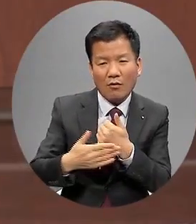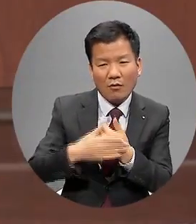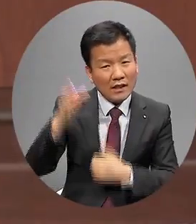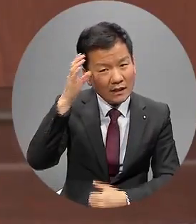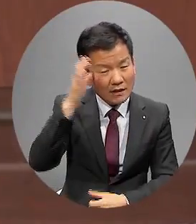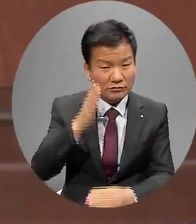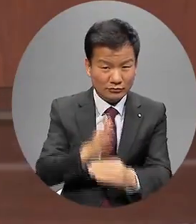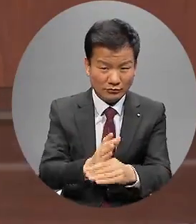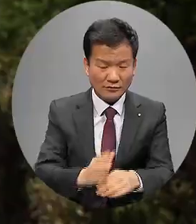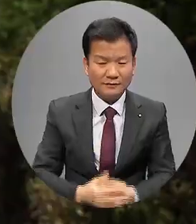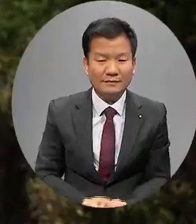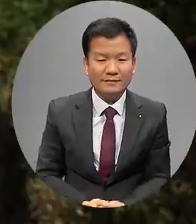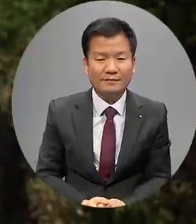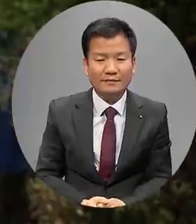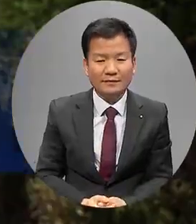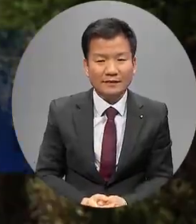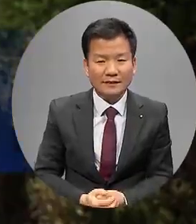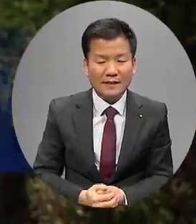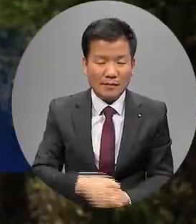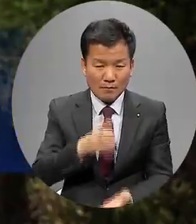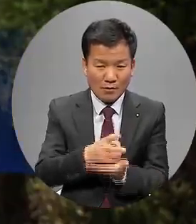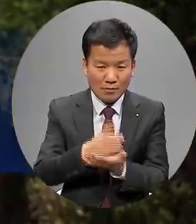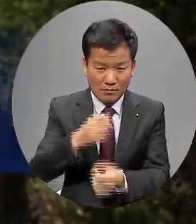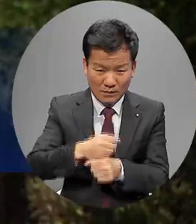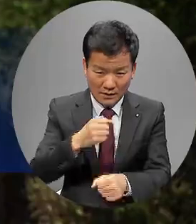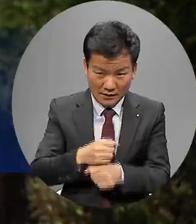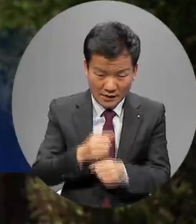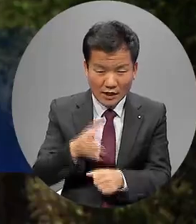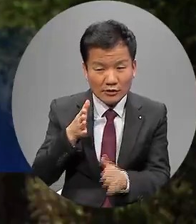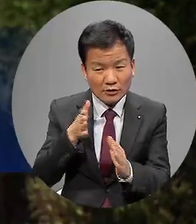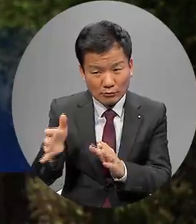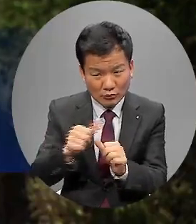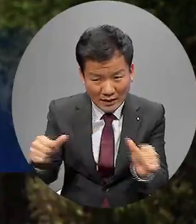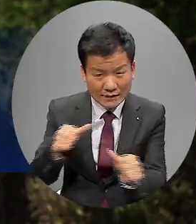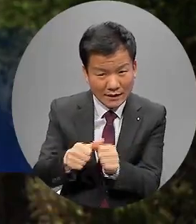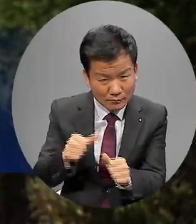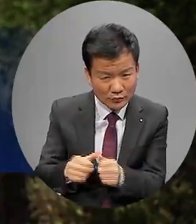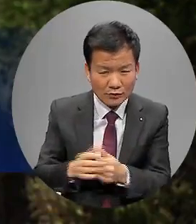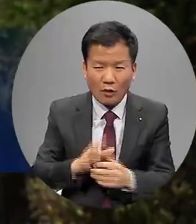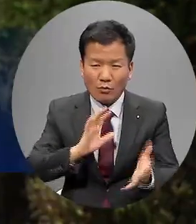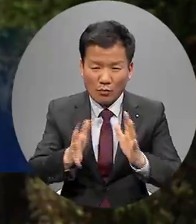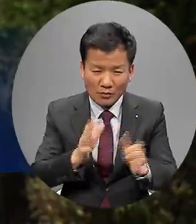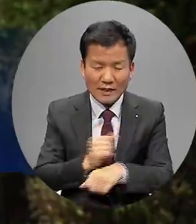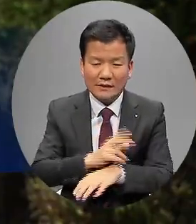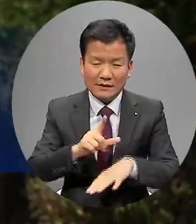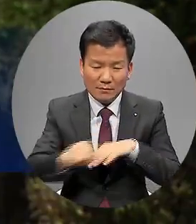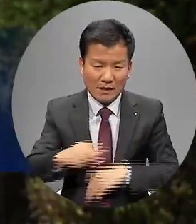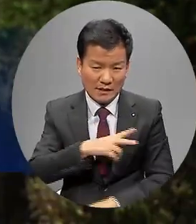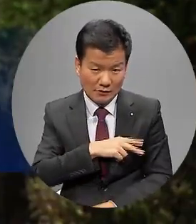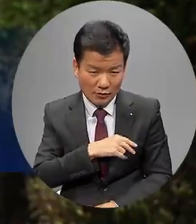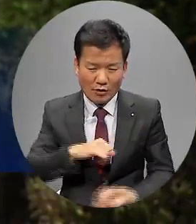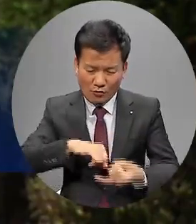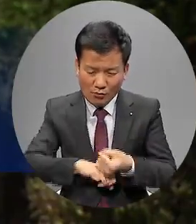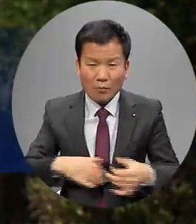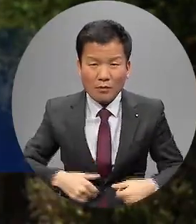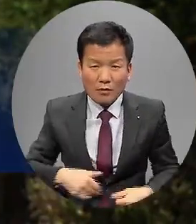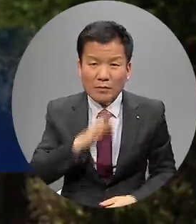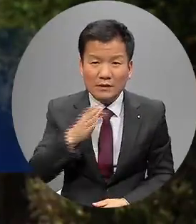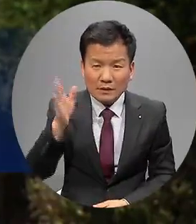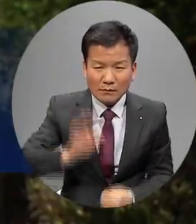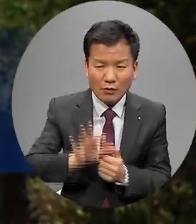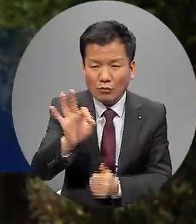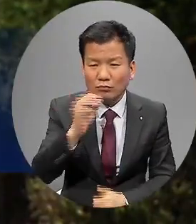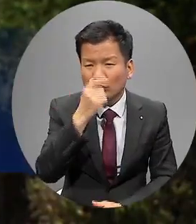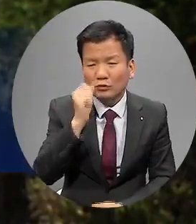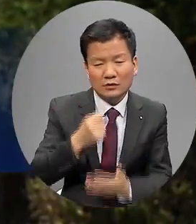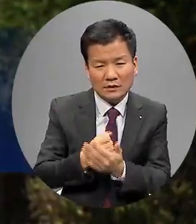기대하고 있습니다 법 활동에 필요한 전문가 자문 주민 의견을 듣는 토론회 등 지방 의원으로서 꼭 필요하지만 작은